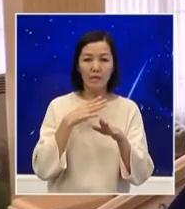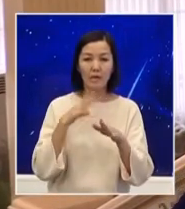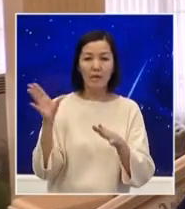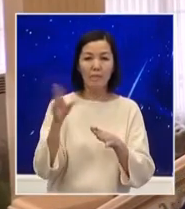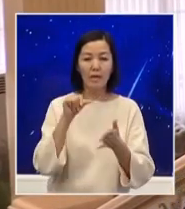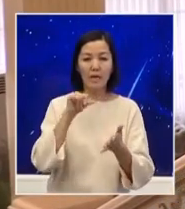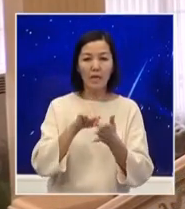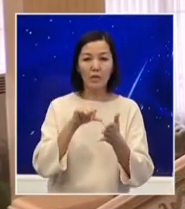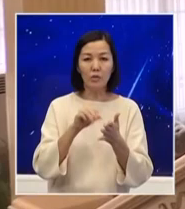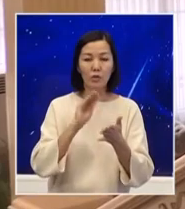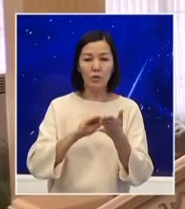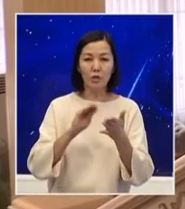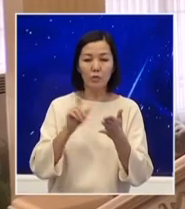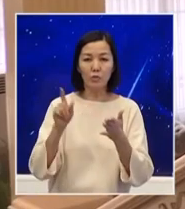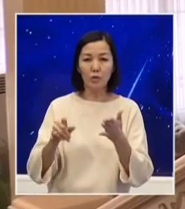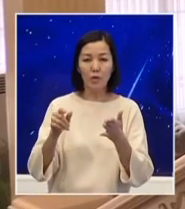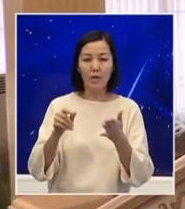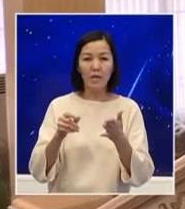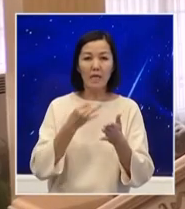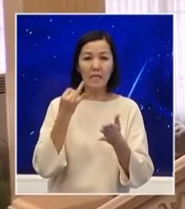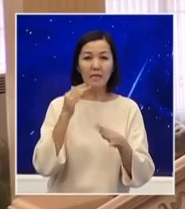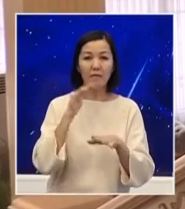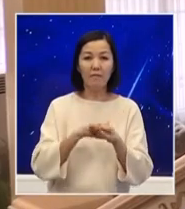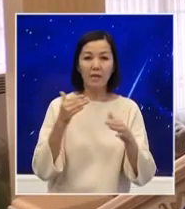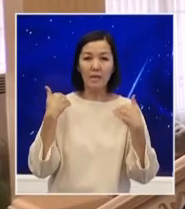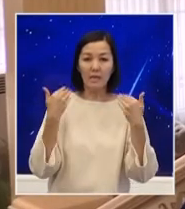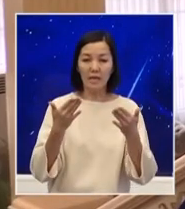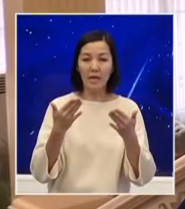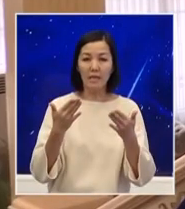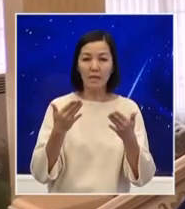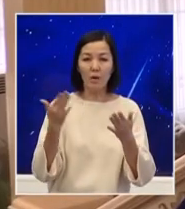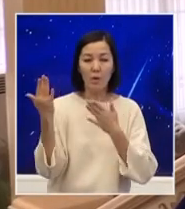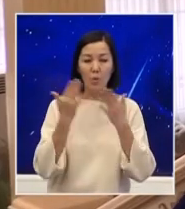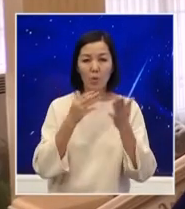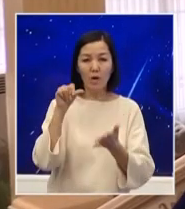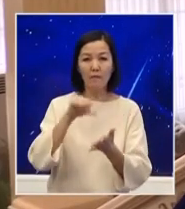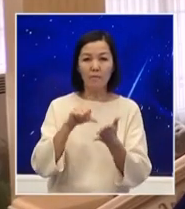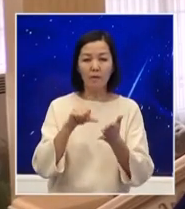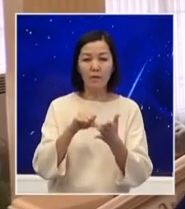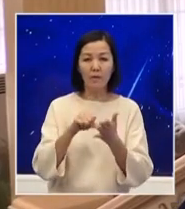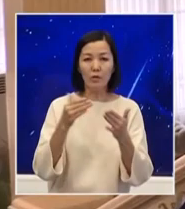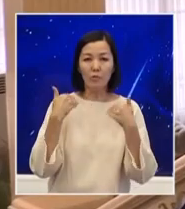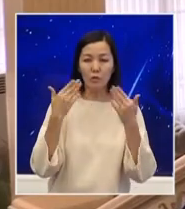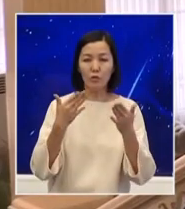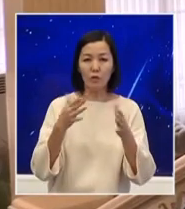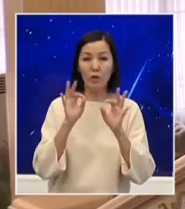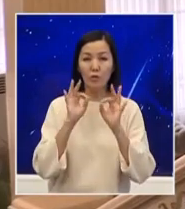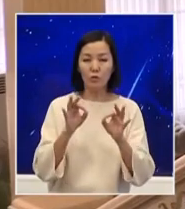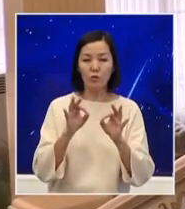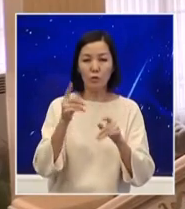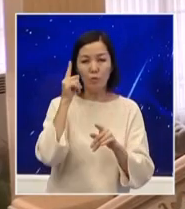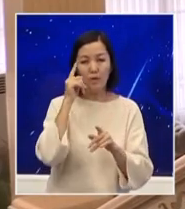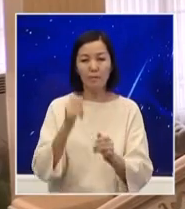Барлық қатысушы жазушы мұрасы туралы қызықты деректерін ортаға салды. Оқыған баяндамалары да, жасаған ұсыныстары да орынды деп